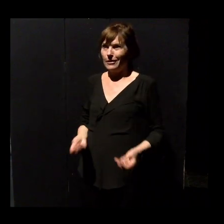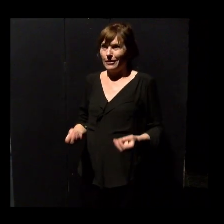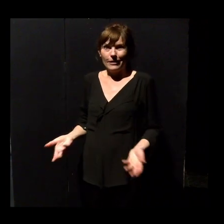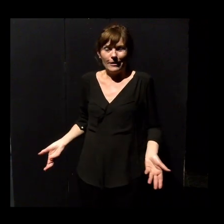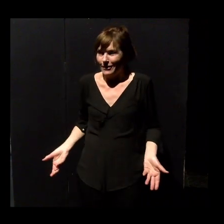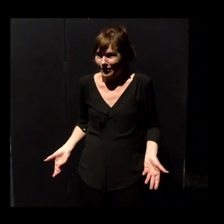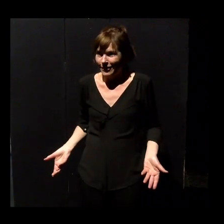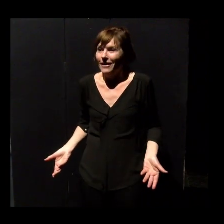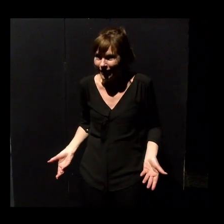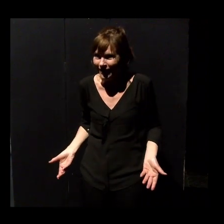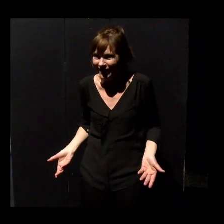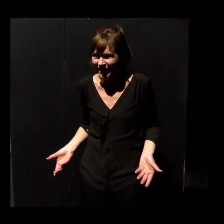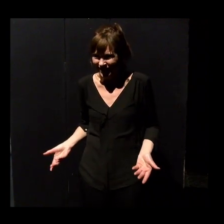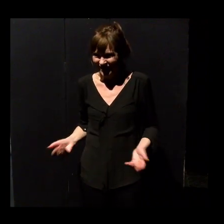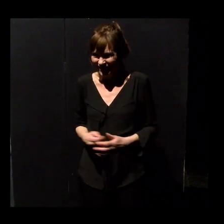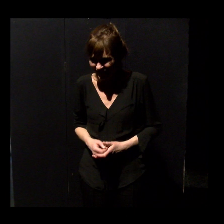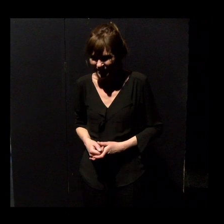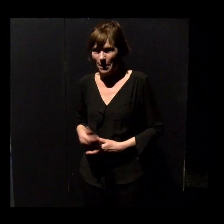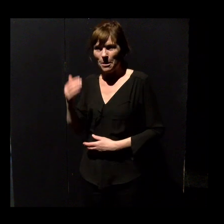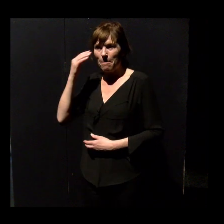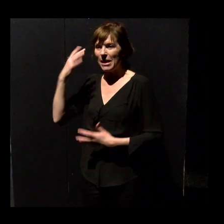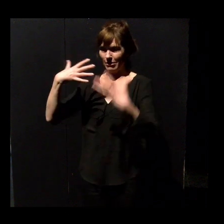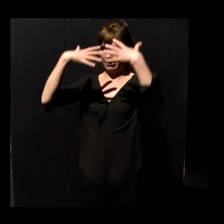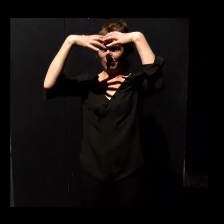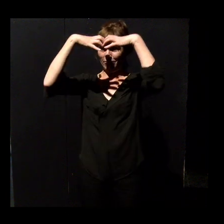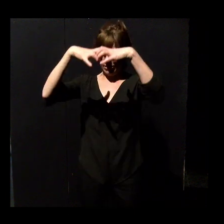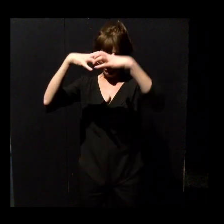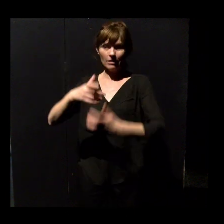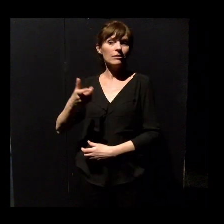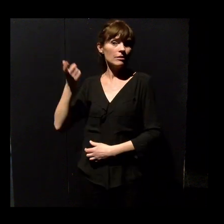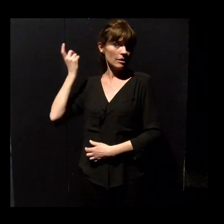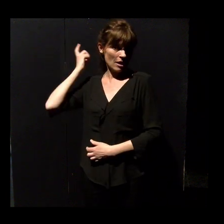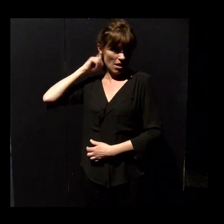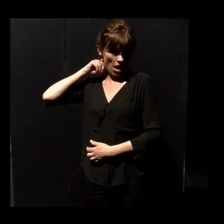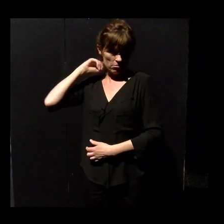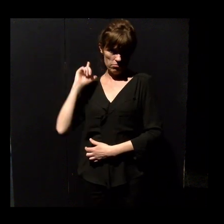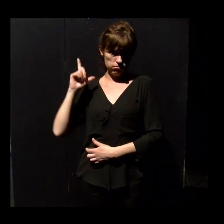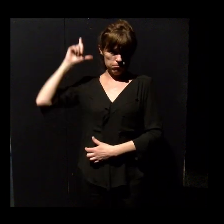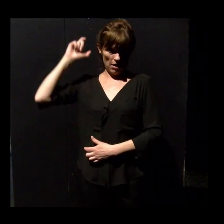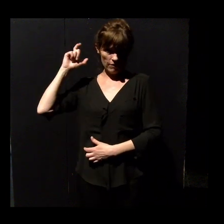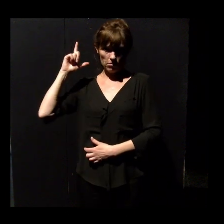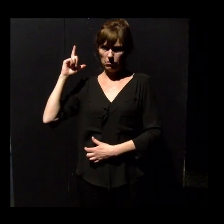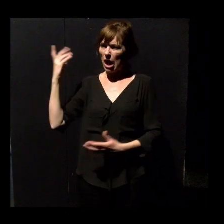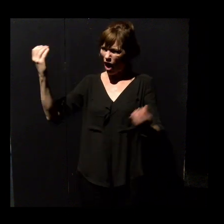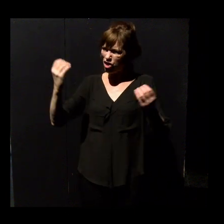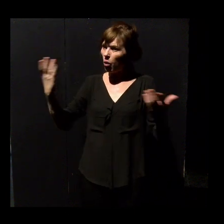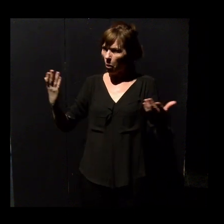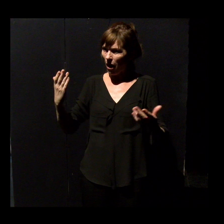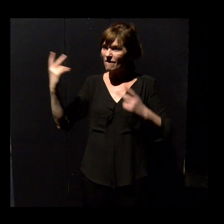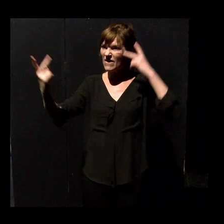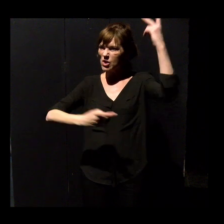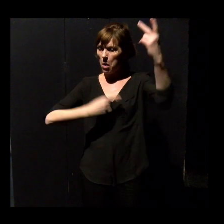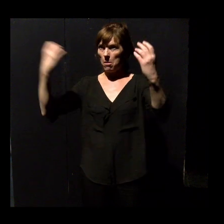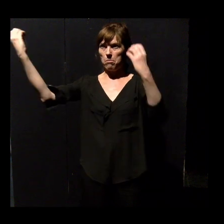crise démarre dans la partie postérieure, par exemple dans la région occipitale, le patient peut voir des lumières. Si elle est